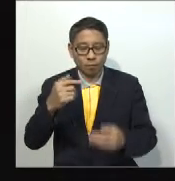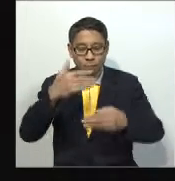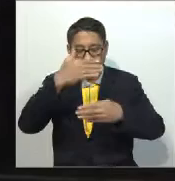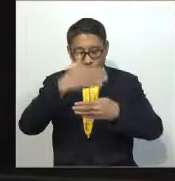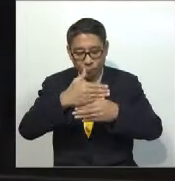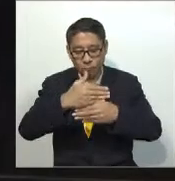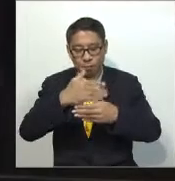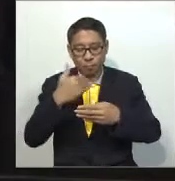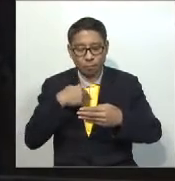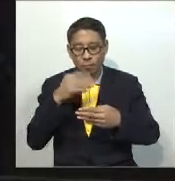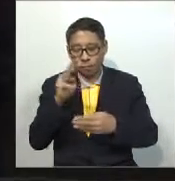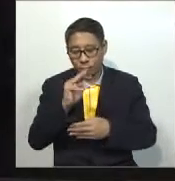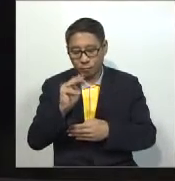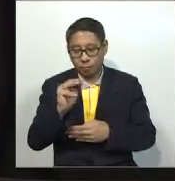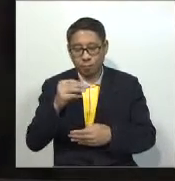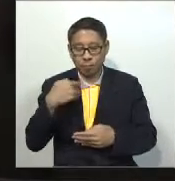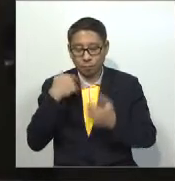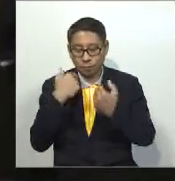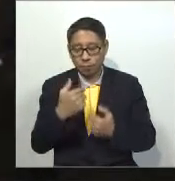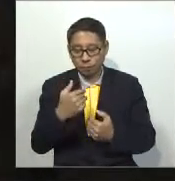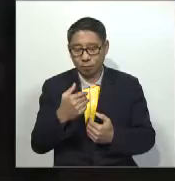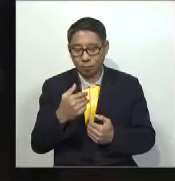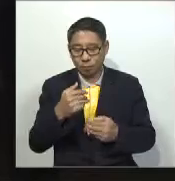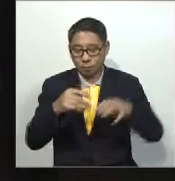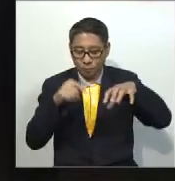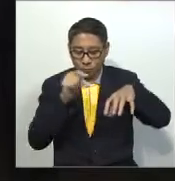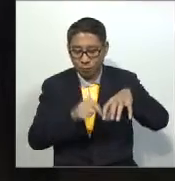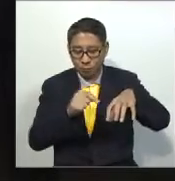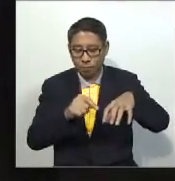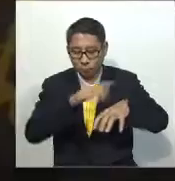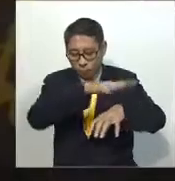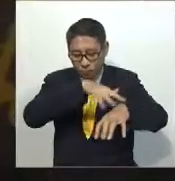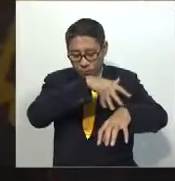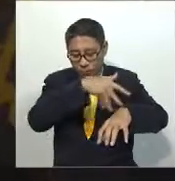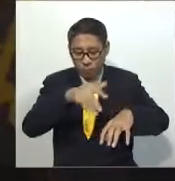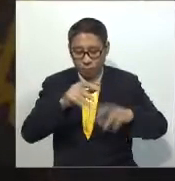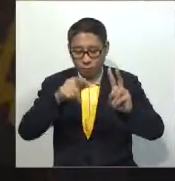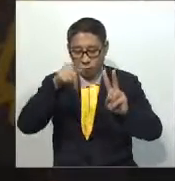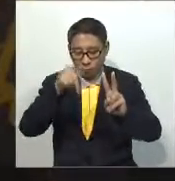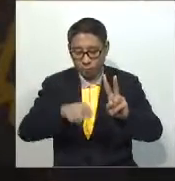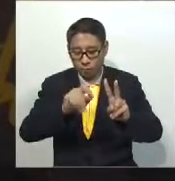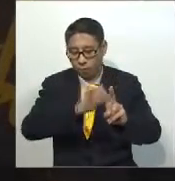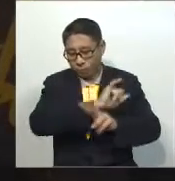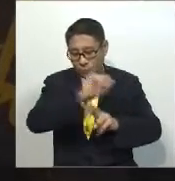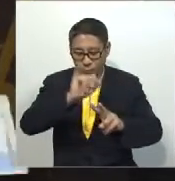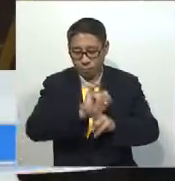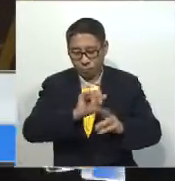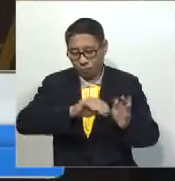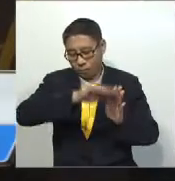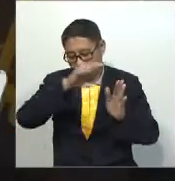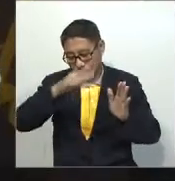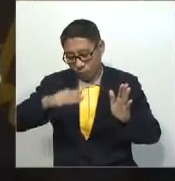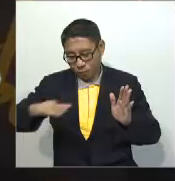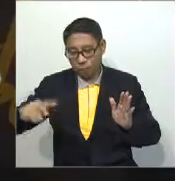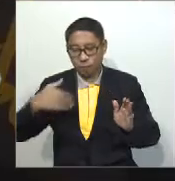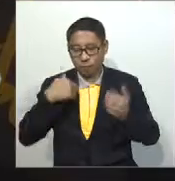อยแดงแต่ความจริงเนี่ยที่เนี่ยทุ่งกะบานกระไบเนี่ยเนื้อที่ประมาณ 2,000 กว่าไร่อยู่ในเทือกเขาพนมด